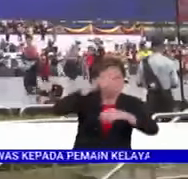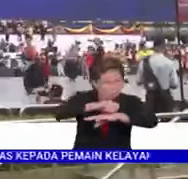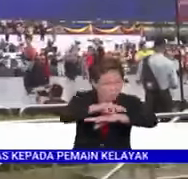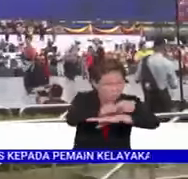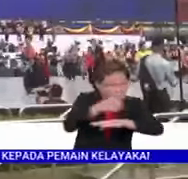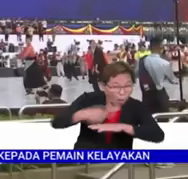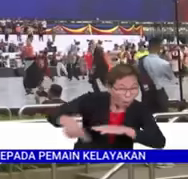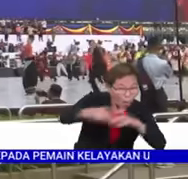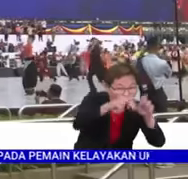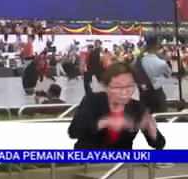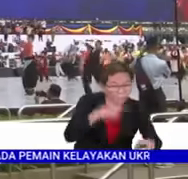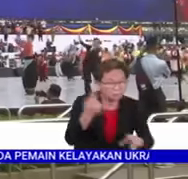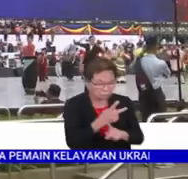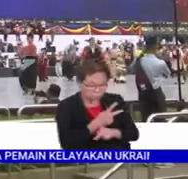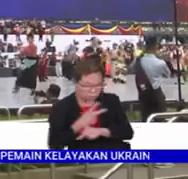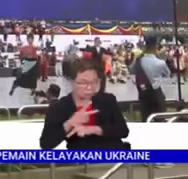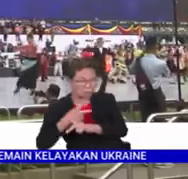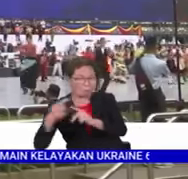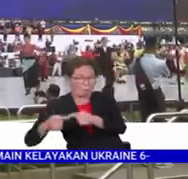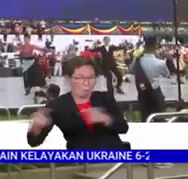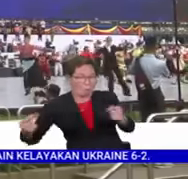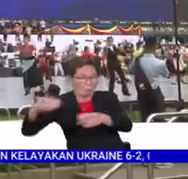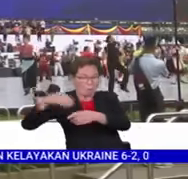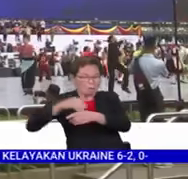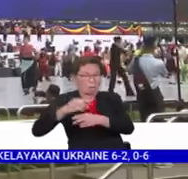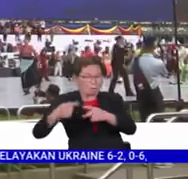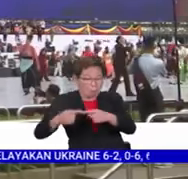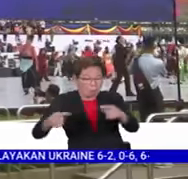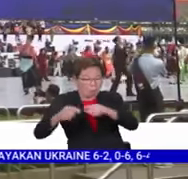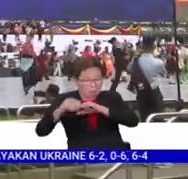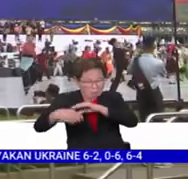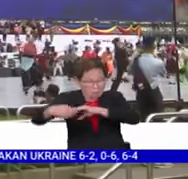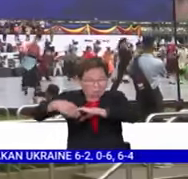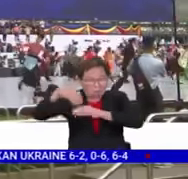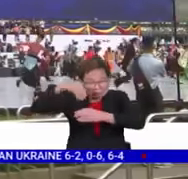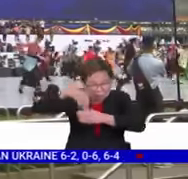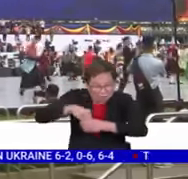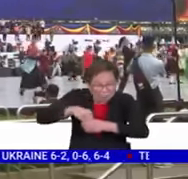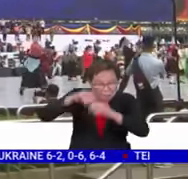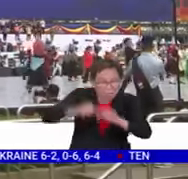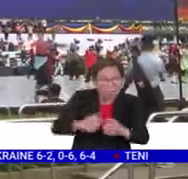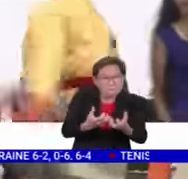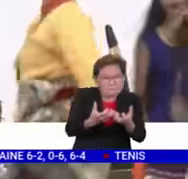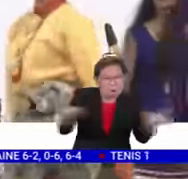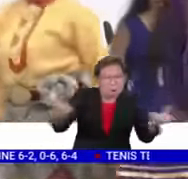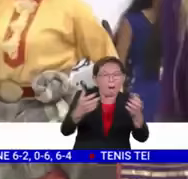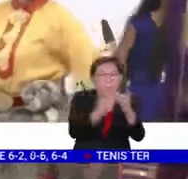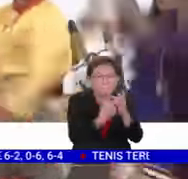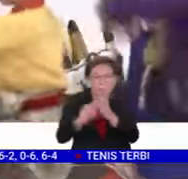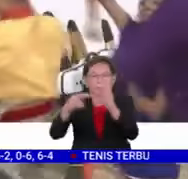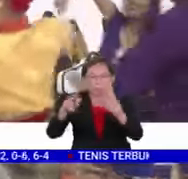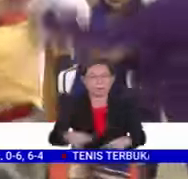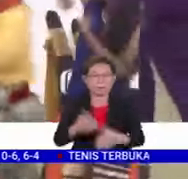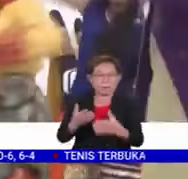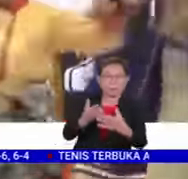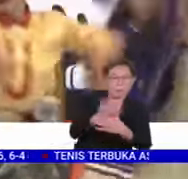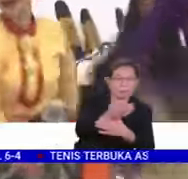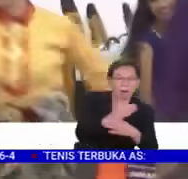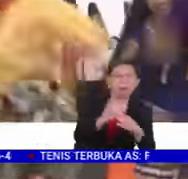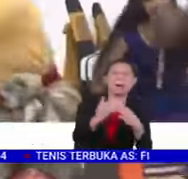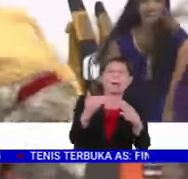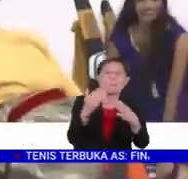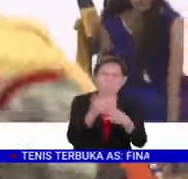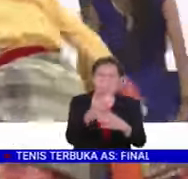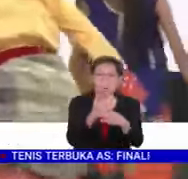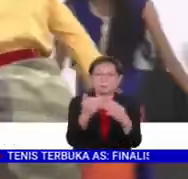agar sentiasa berwaspada terhadap musuh dalam selimut yang boleh memecah belahkan perpaduan rakyat dan menggugat kestabilan